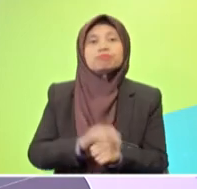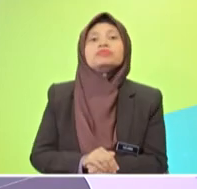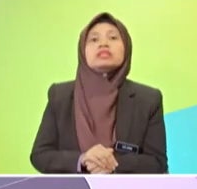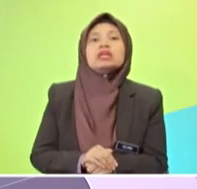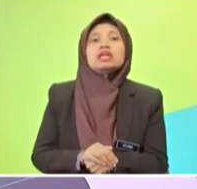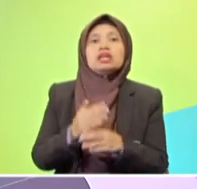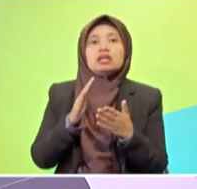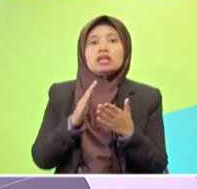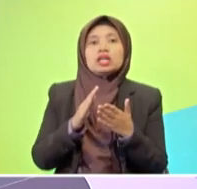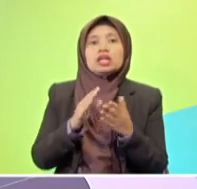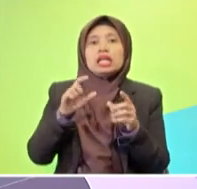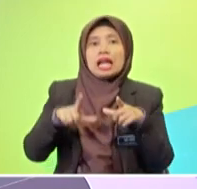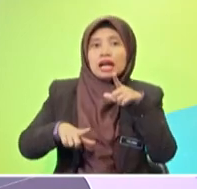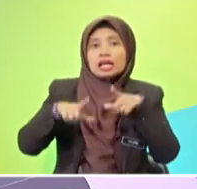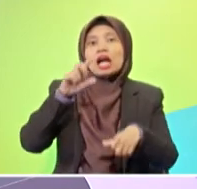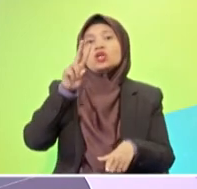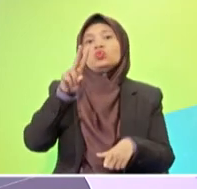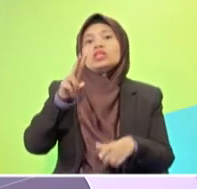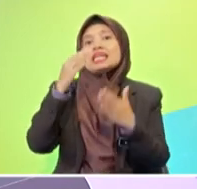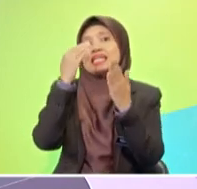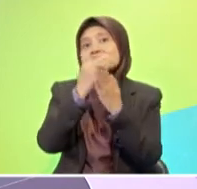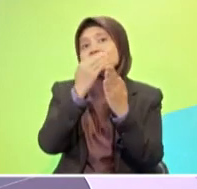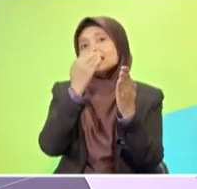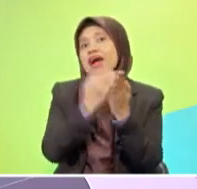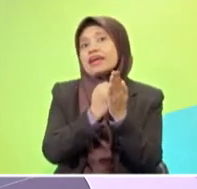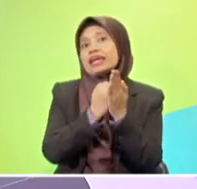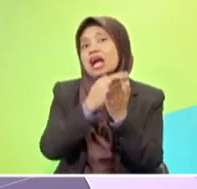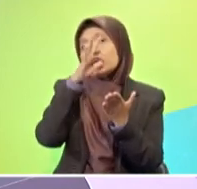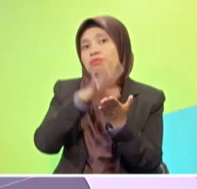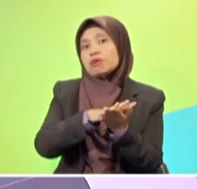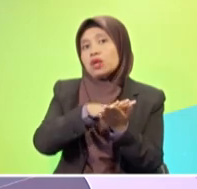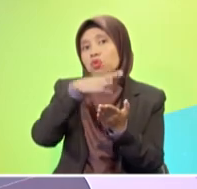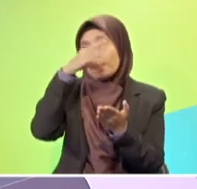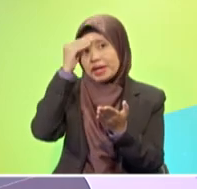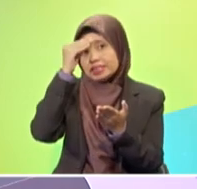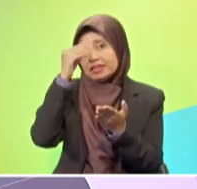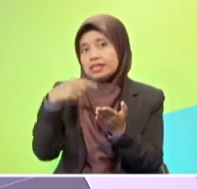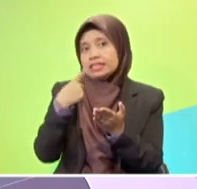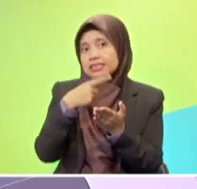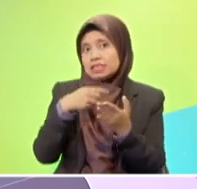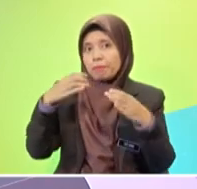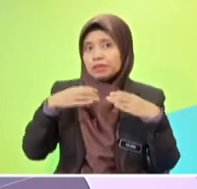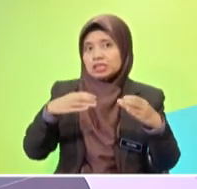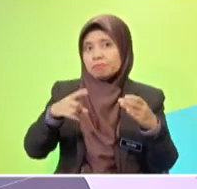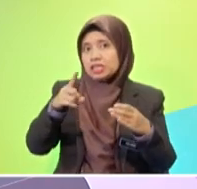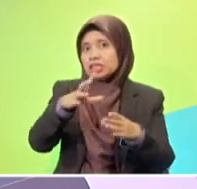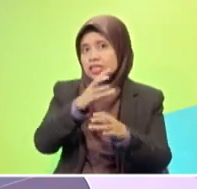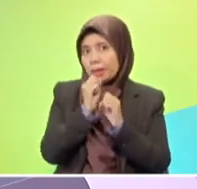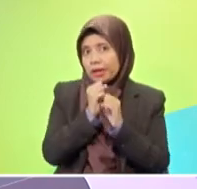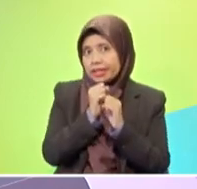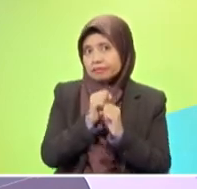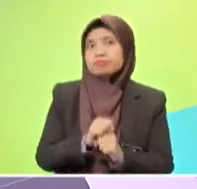murid pergi ke Langkah kedua menyenarakan maklumat ini yang kita dapat nih Siapa yang nak